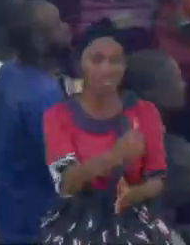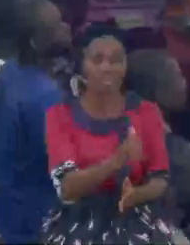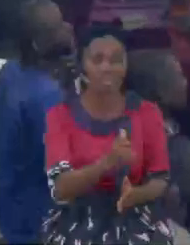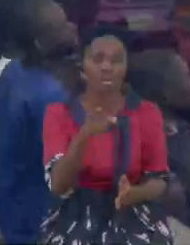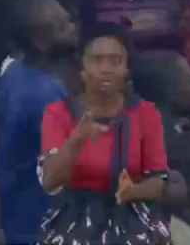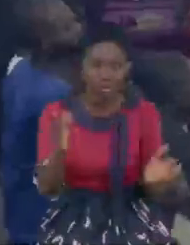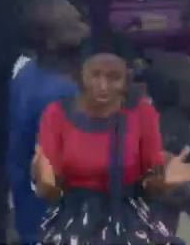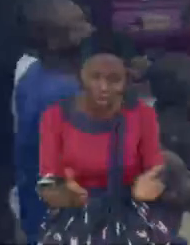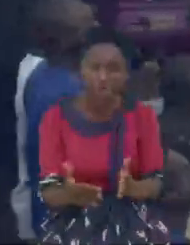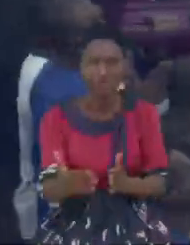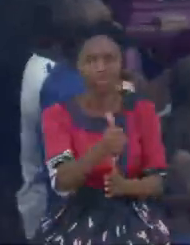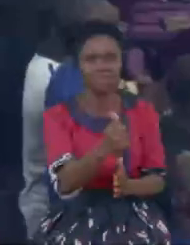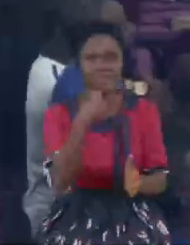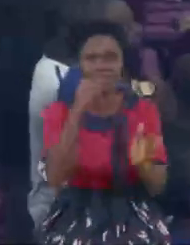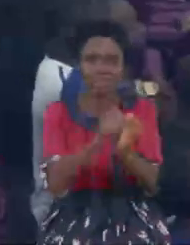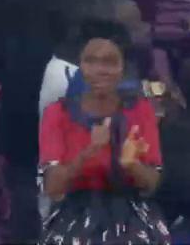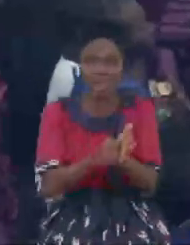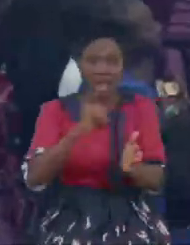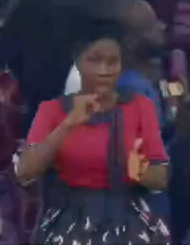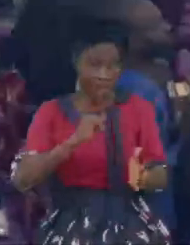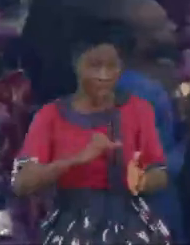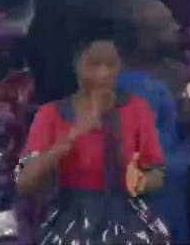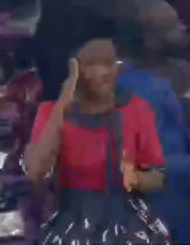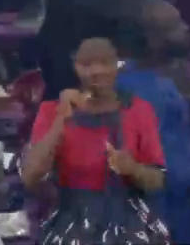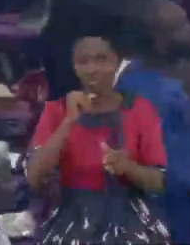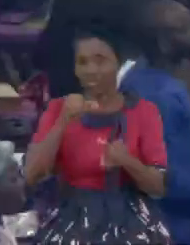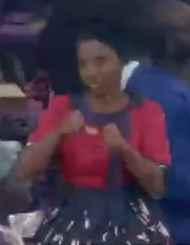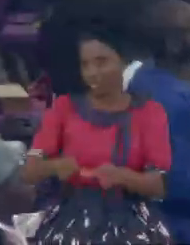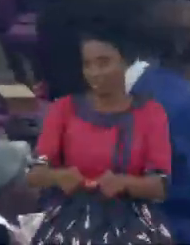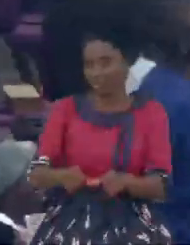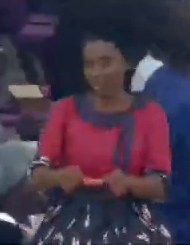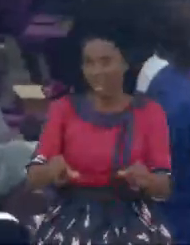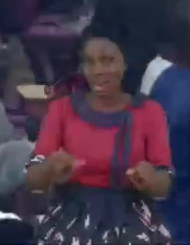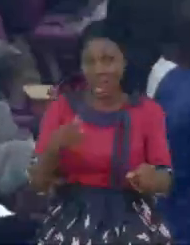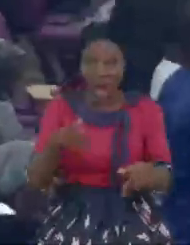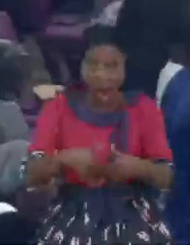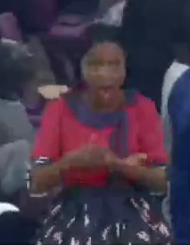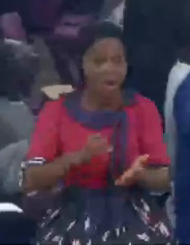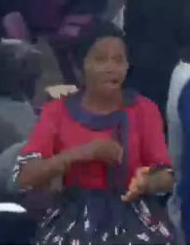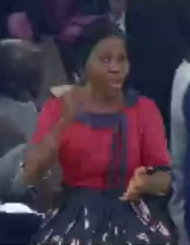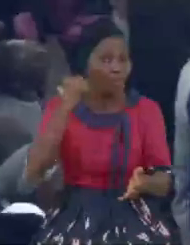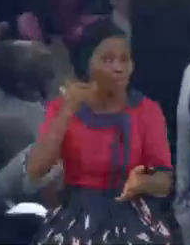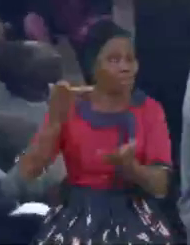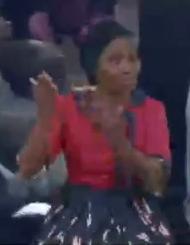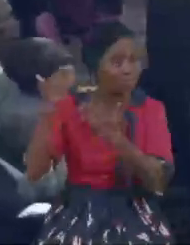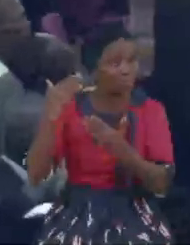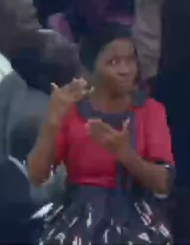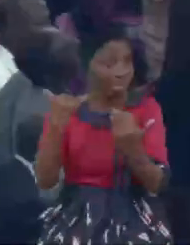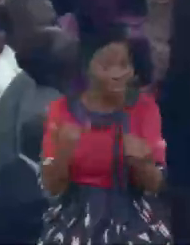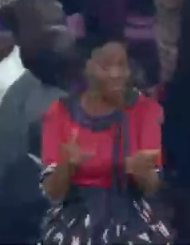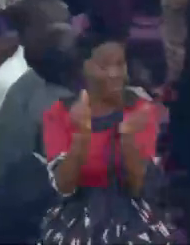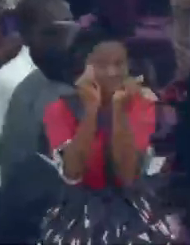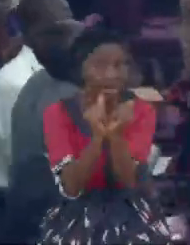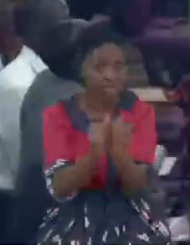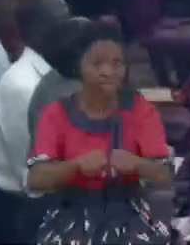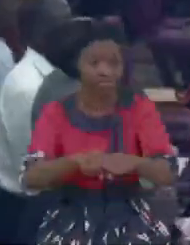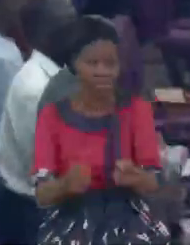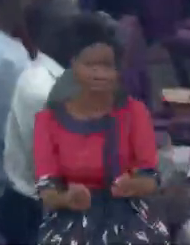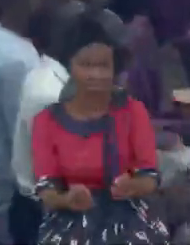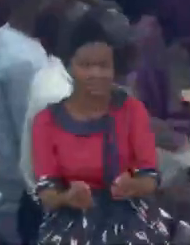réveille-toi pour dire que je ne vais pas demeurer tel que j'étais. La captivité est ôtée, le joug est